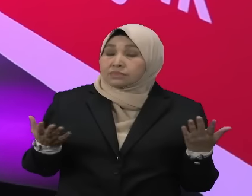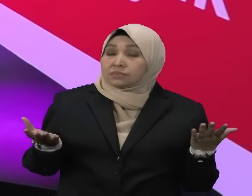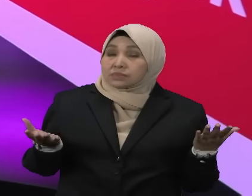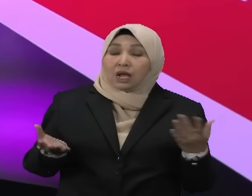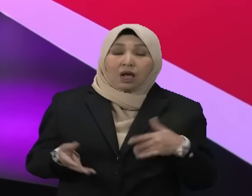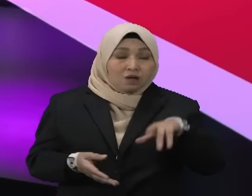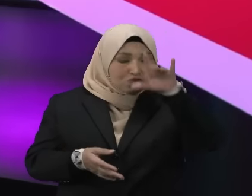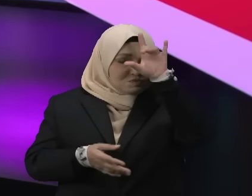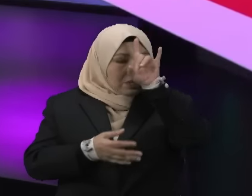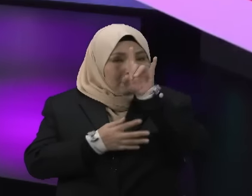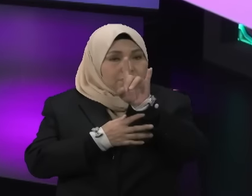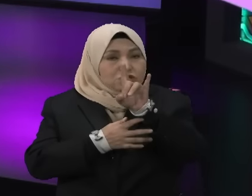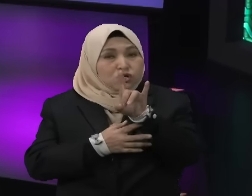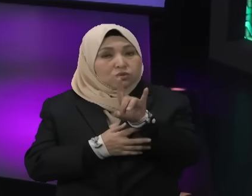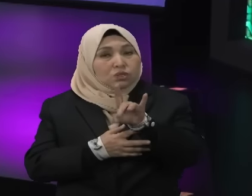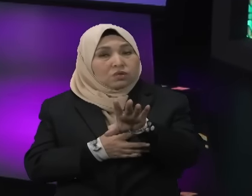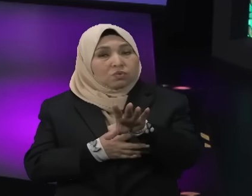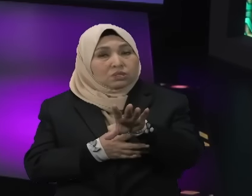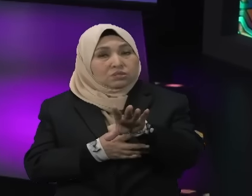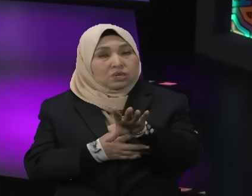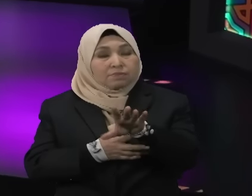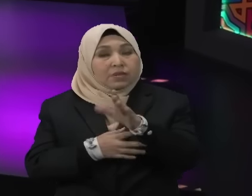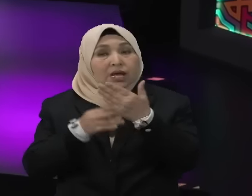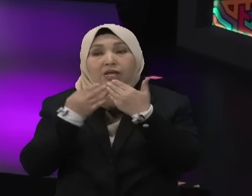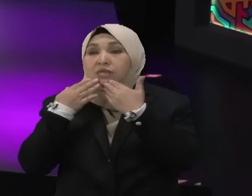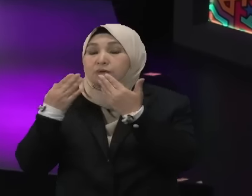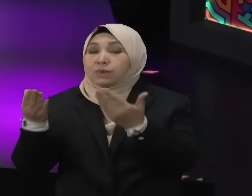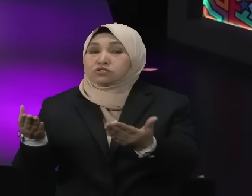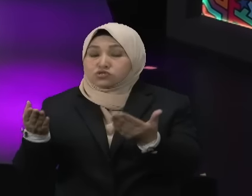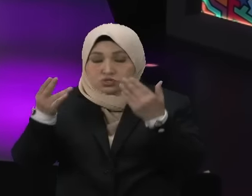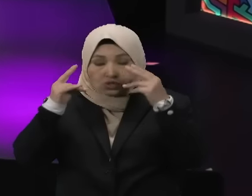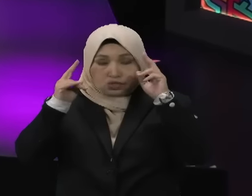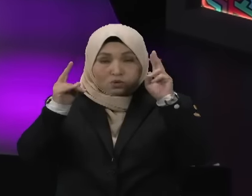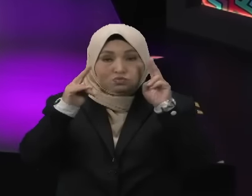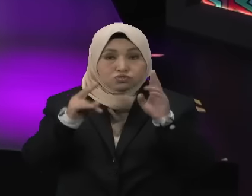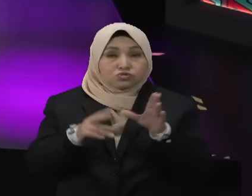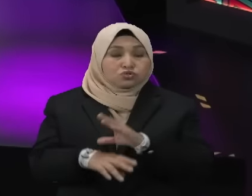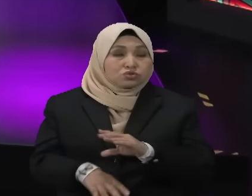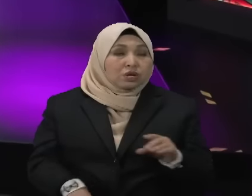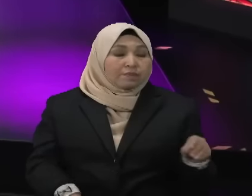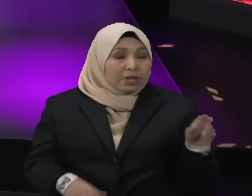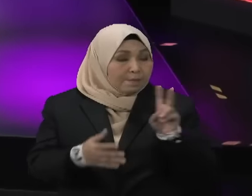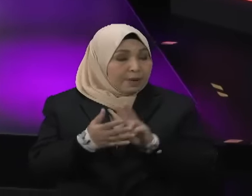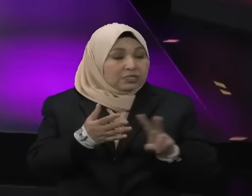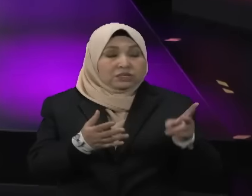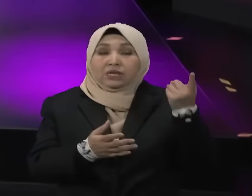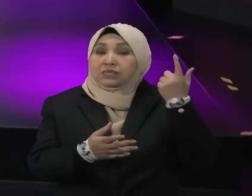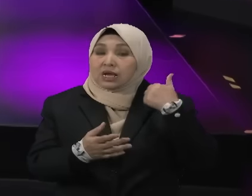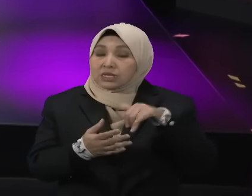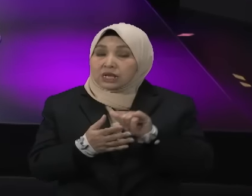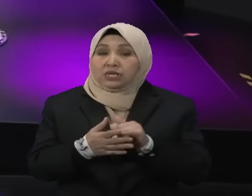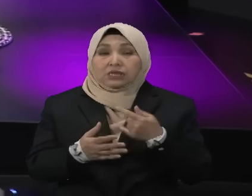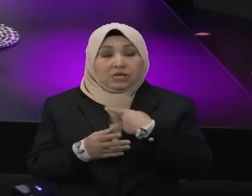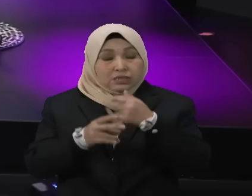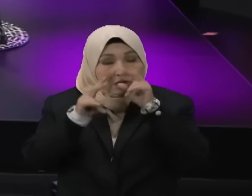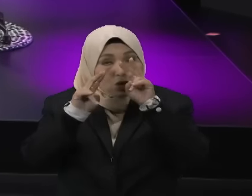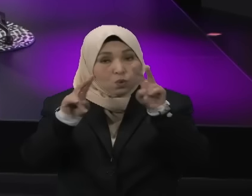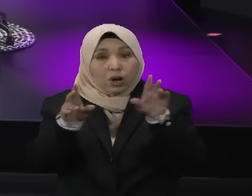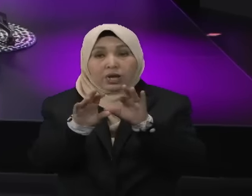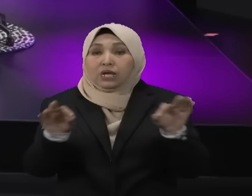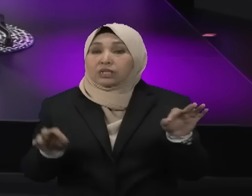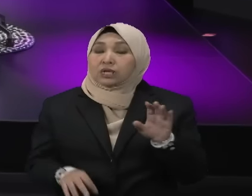A'udzubillahi minasyaitanirrajim. Bismillahirrahmanirrahim. Terima kasih Al-Fadhil Ustaz atas soalan dan juga bacaan Ustaz tadi. Jadi kita tengok dalam ayat